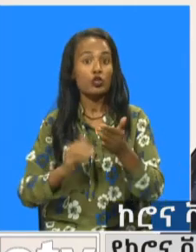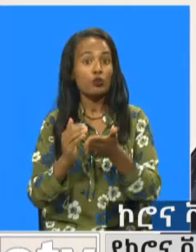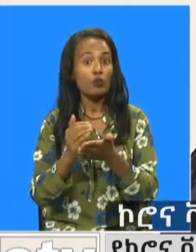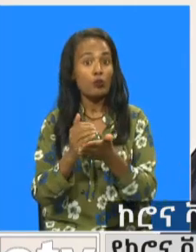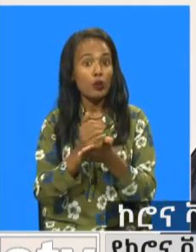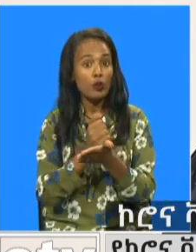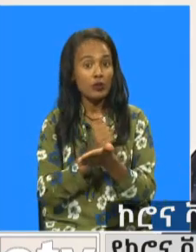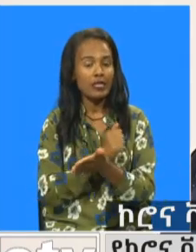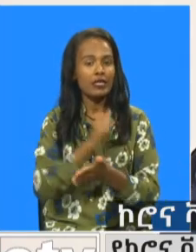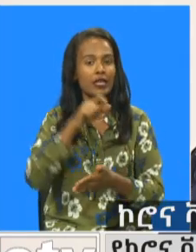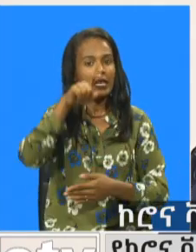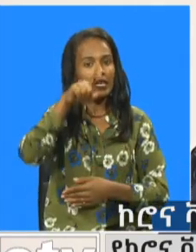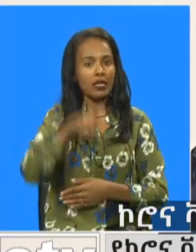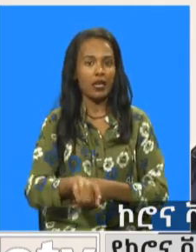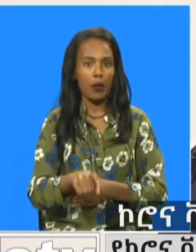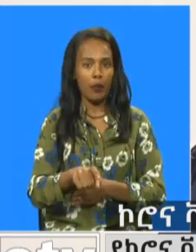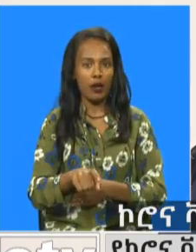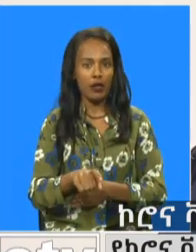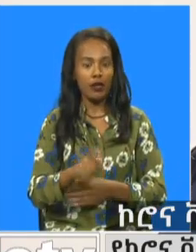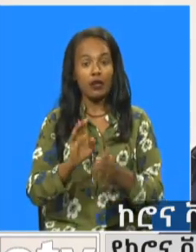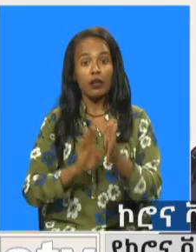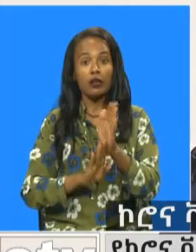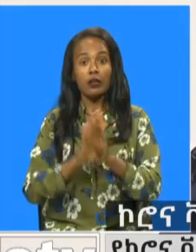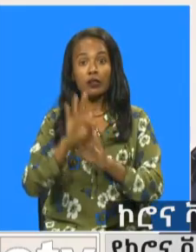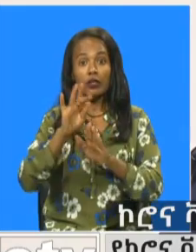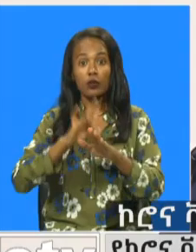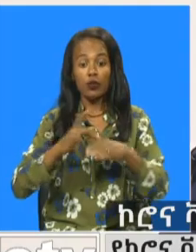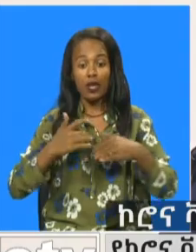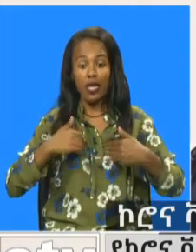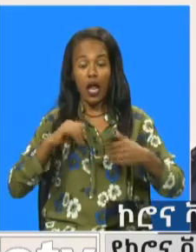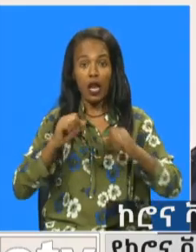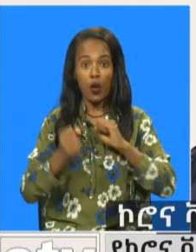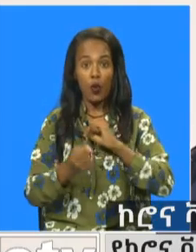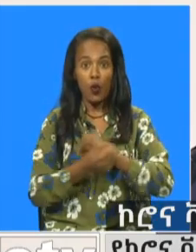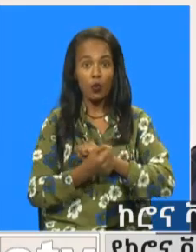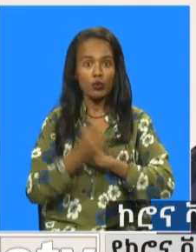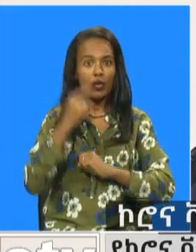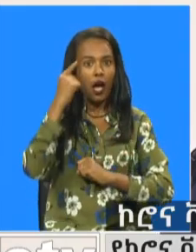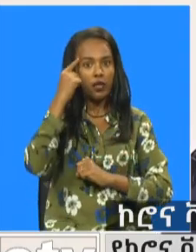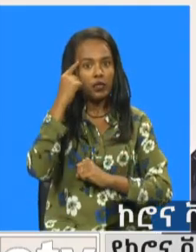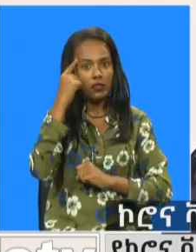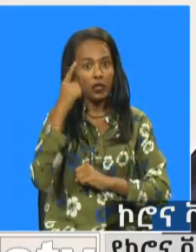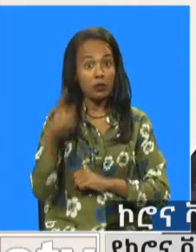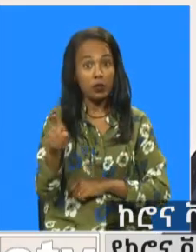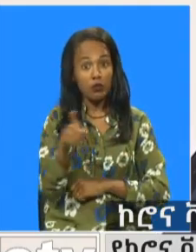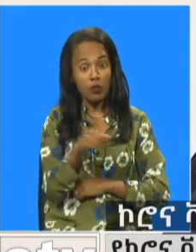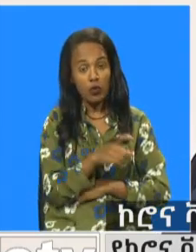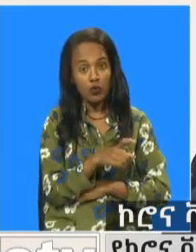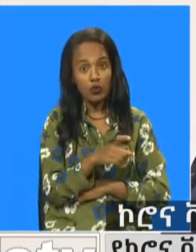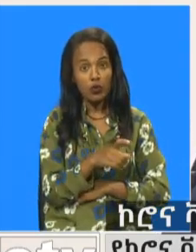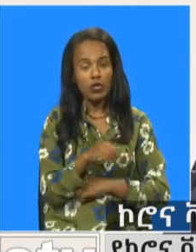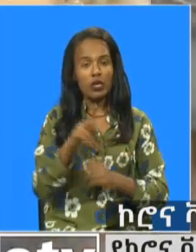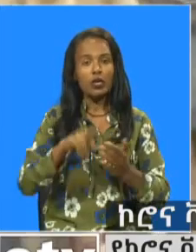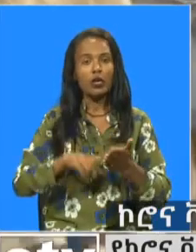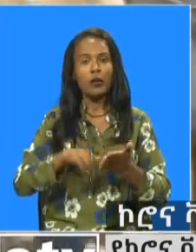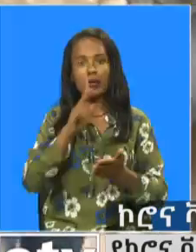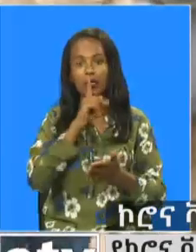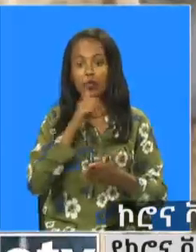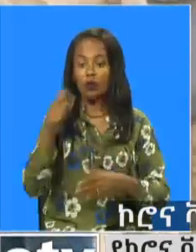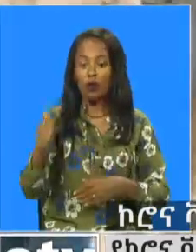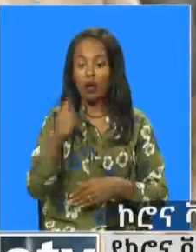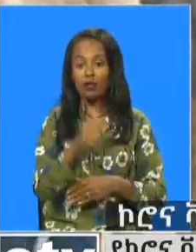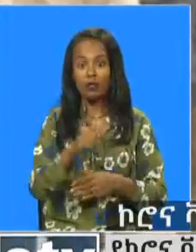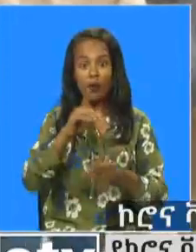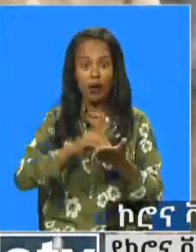መውሰድ ይገባልና እድገቱ ላይ ያለው ለውጥ አሳሳቢ መሆኑን ለማንሳት ነው። በአዲስ